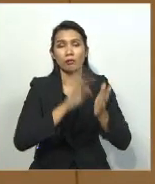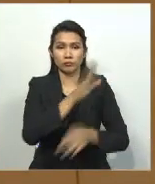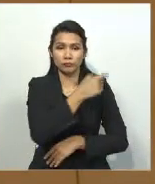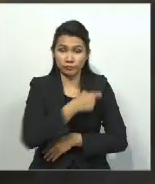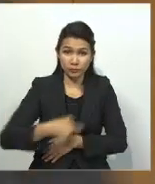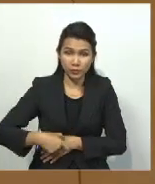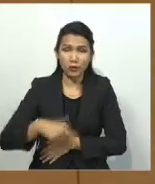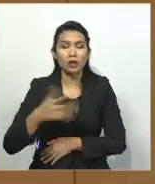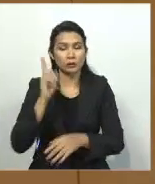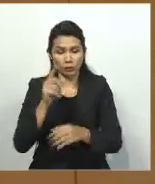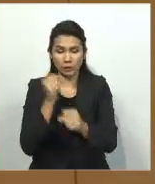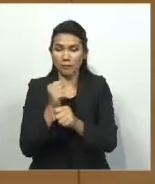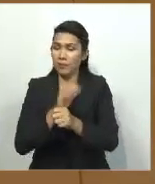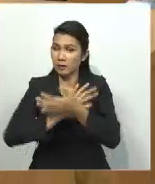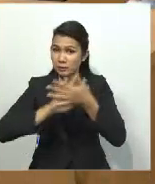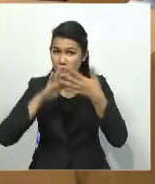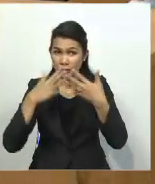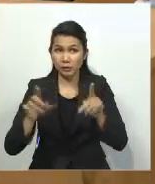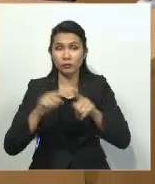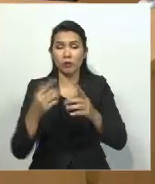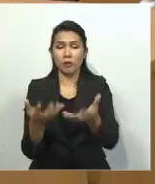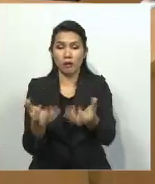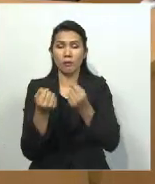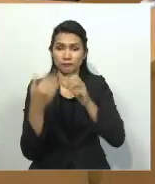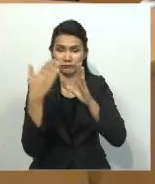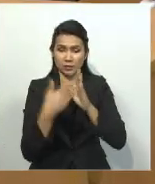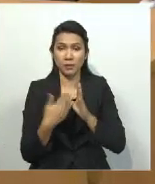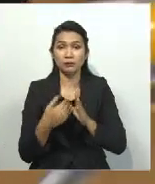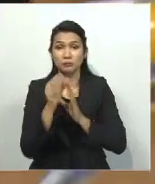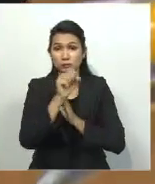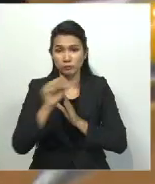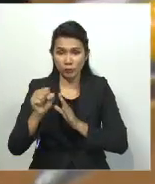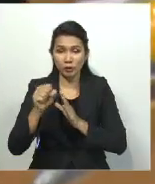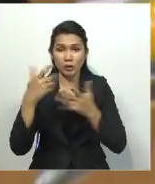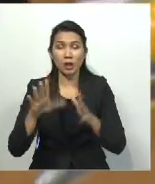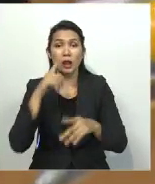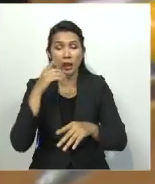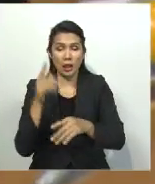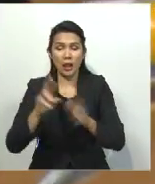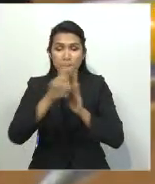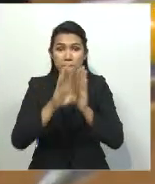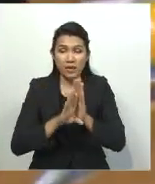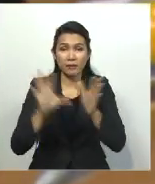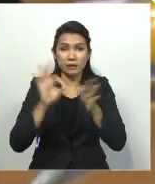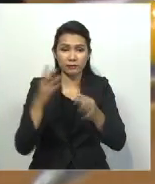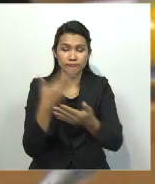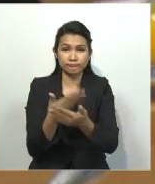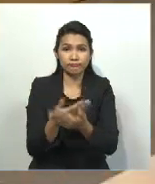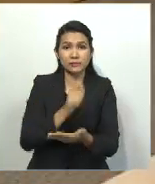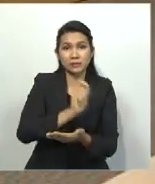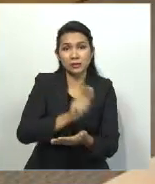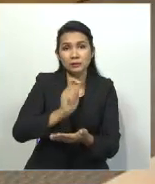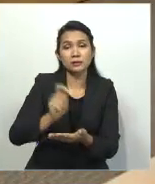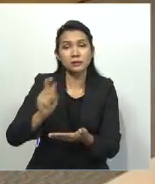ประกาศรับสมัครส.ส.รวมถึงพิจารณาระเบียบค่าใช้จ่ายของผู้ตรวจการเลือกตั้งผู้ติดตามในการลงพื้น